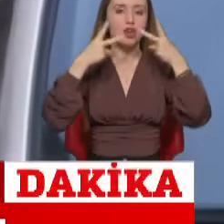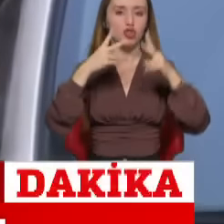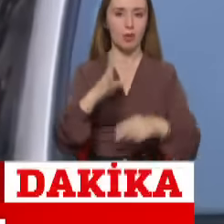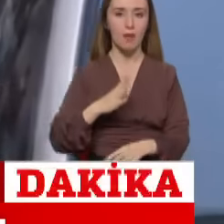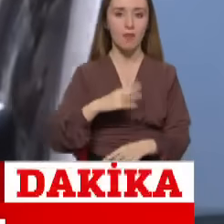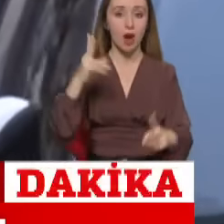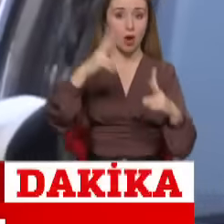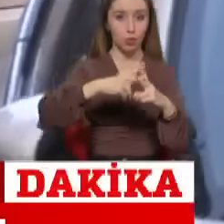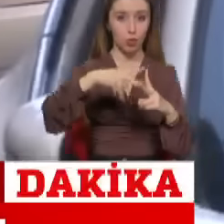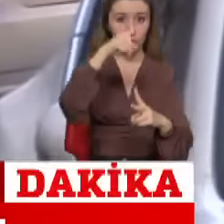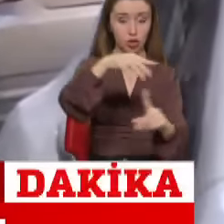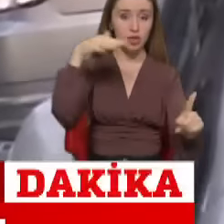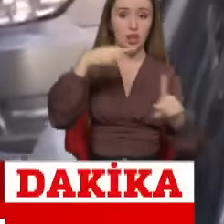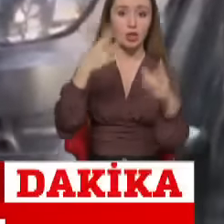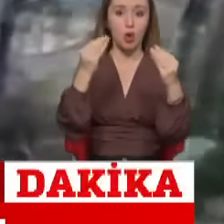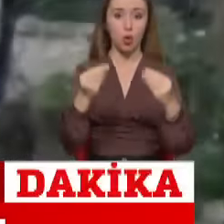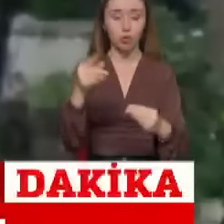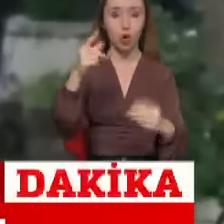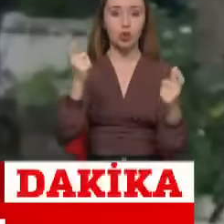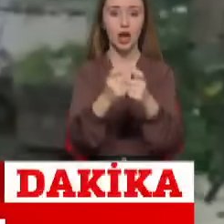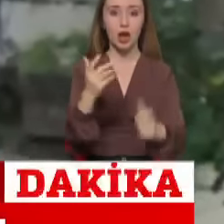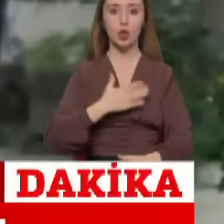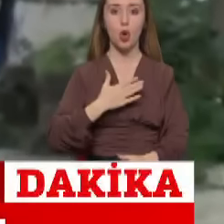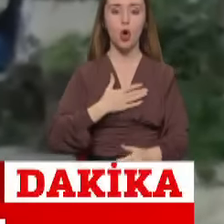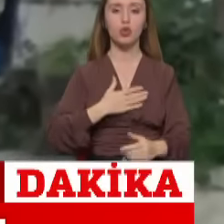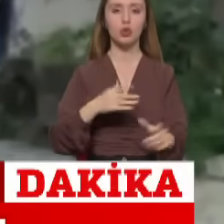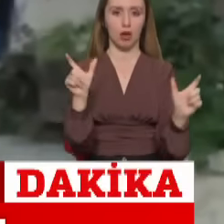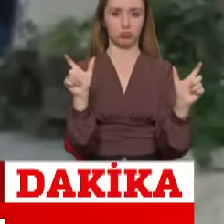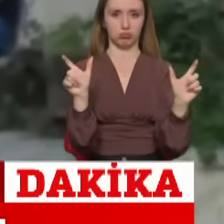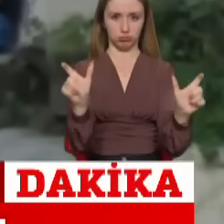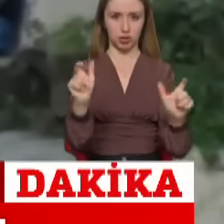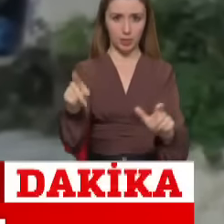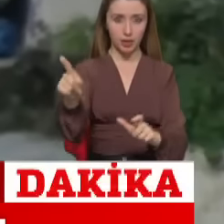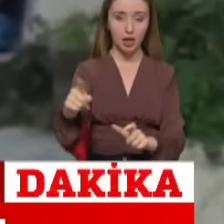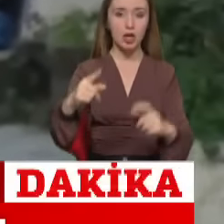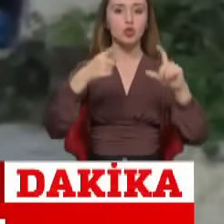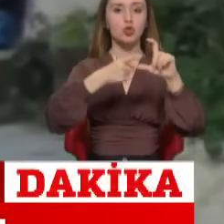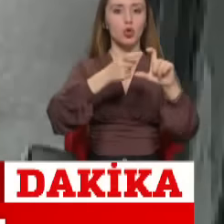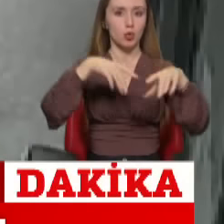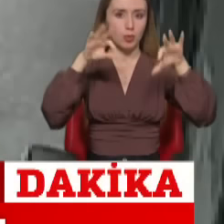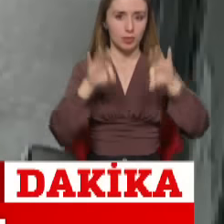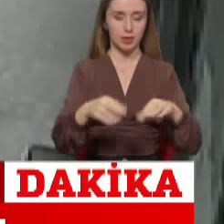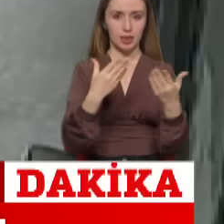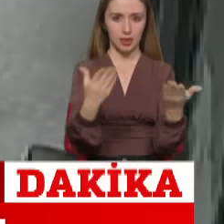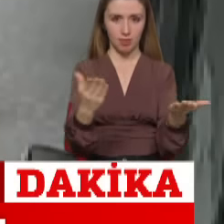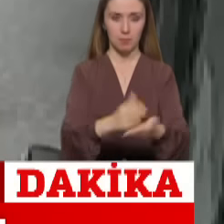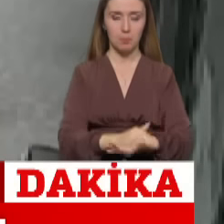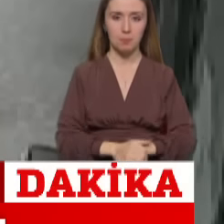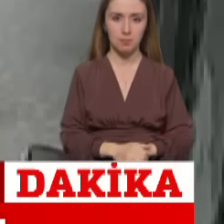açıklandı. Polis saldırının gerçekleştiği dernek önünde geniş güvenlik önlemleri aldı. Soruşturma sürüyor.